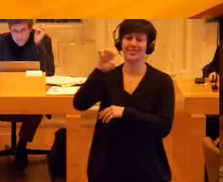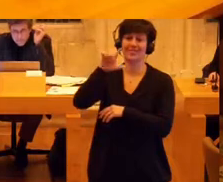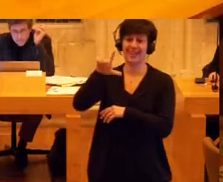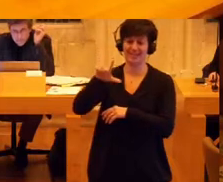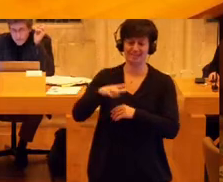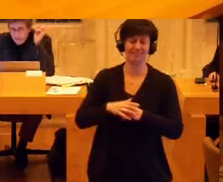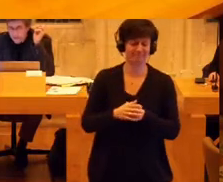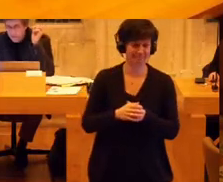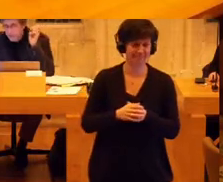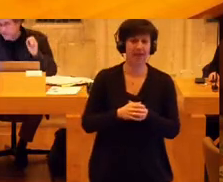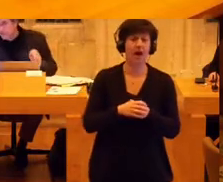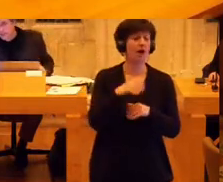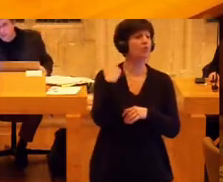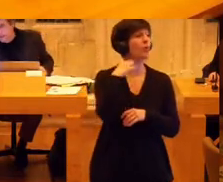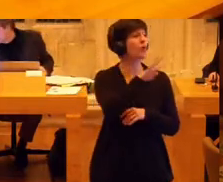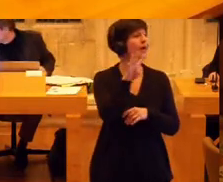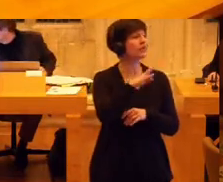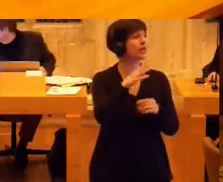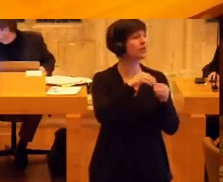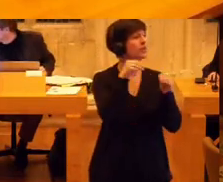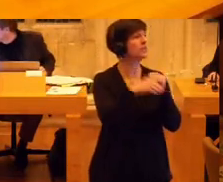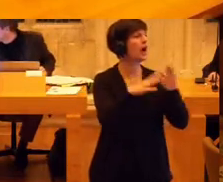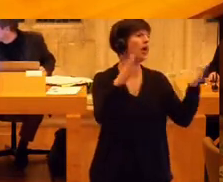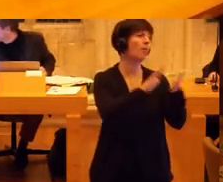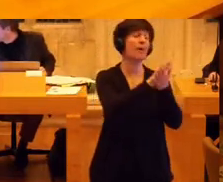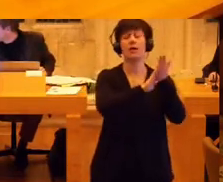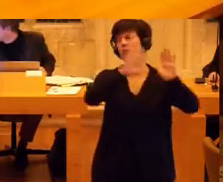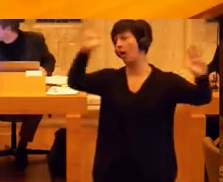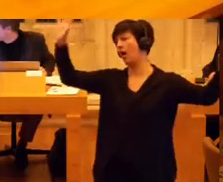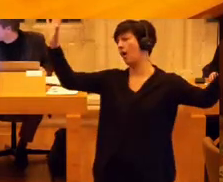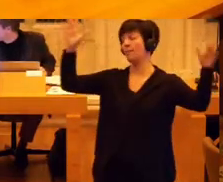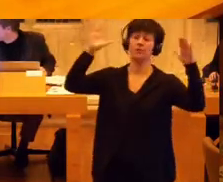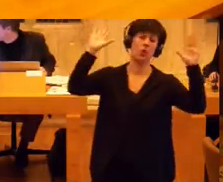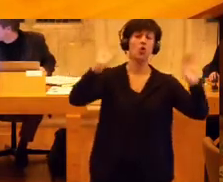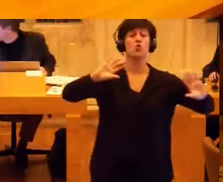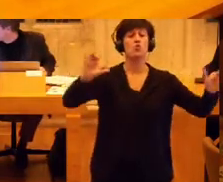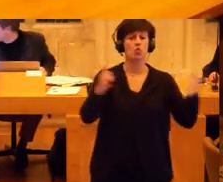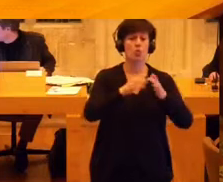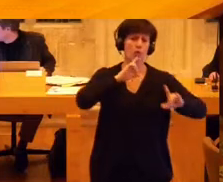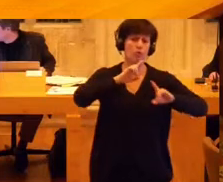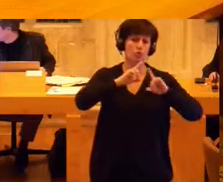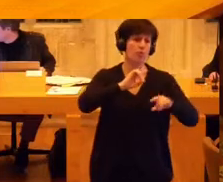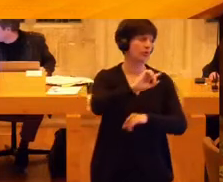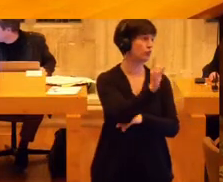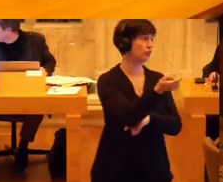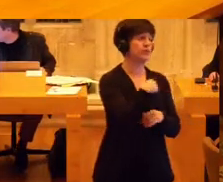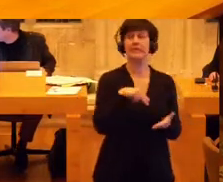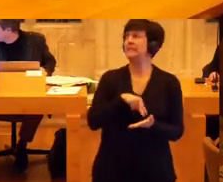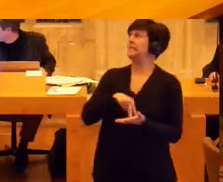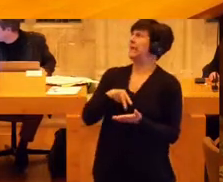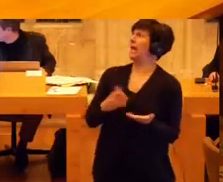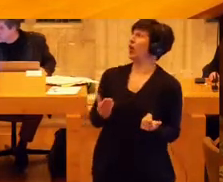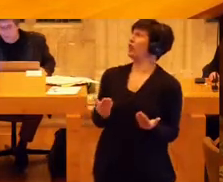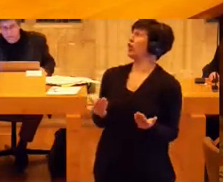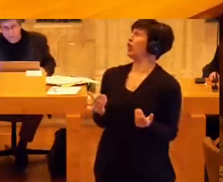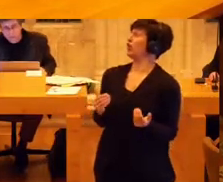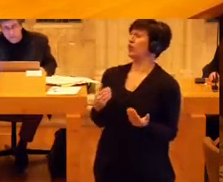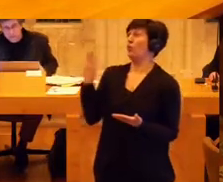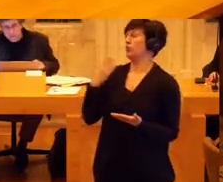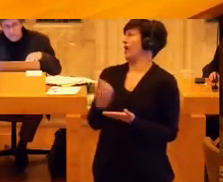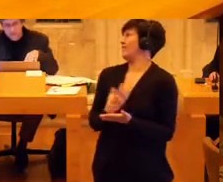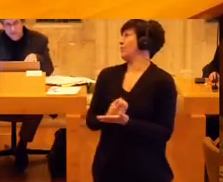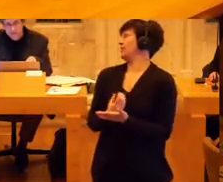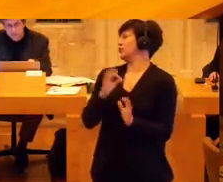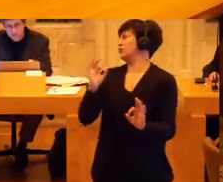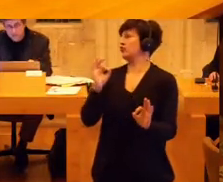J'ai sauté la 44, allons bon. Ah, j'ai oublié le groupement de commandes. Ah oui, surtout que vous attendiez tous ça avec grande...